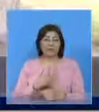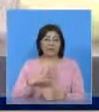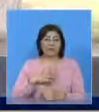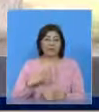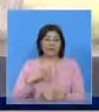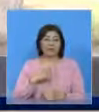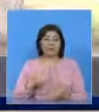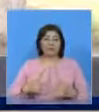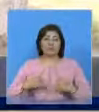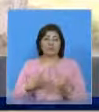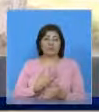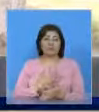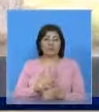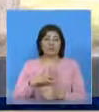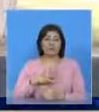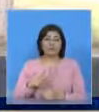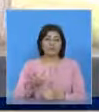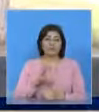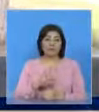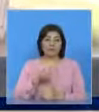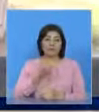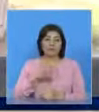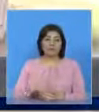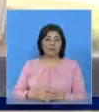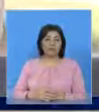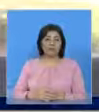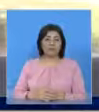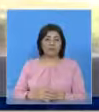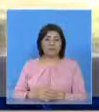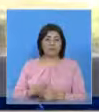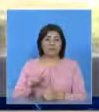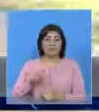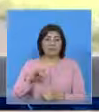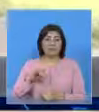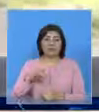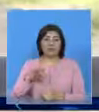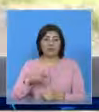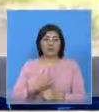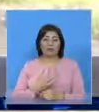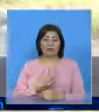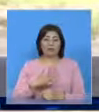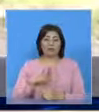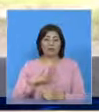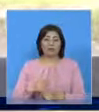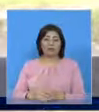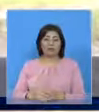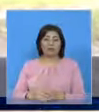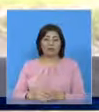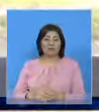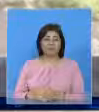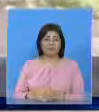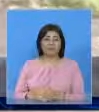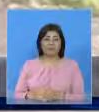алдық. Вакцина алдым, барлығы жақсы. Қандай вакцина алдың? Спутник ва. Не алдым жаңағы. Спутник